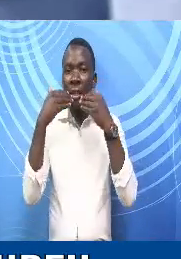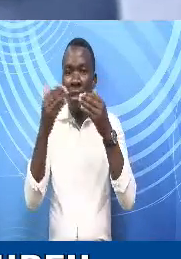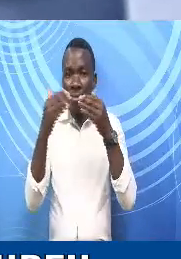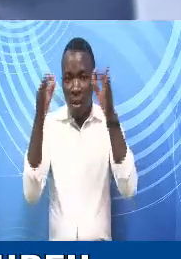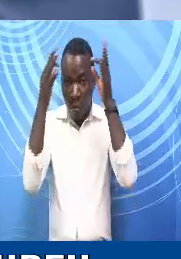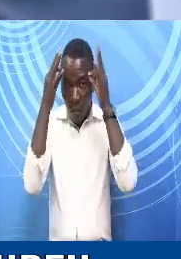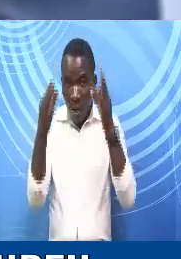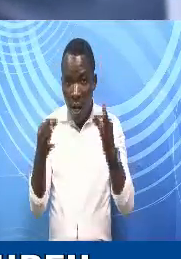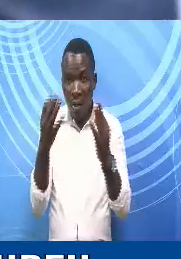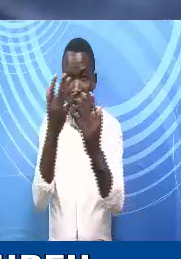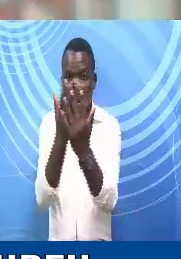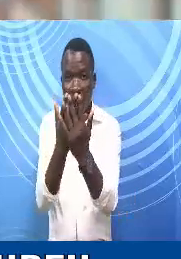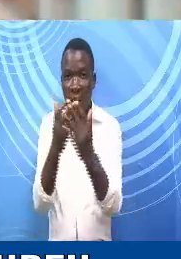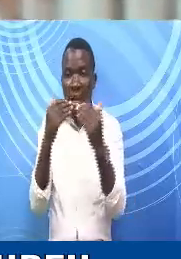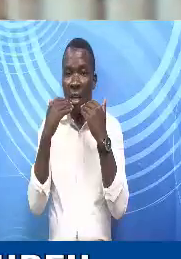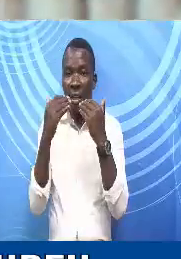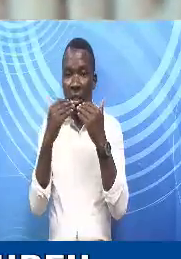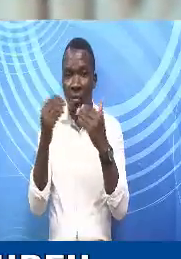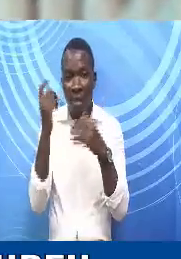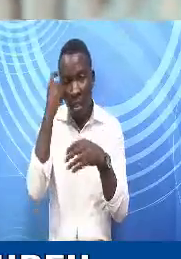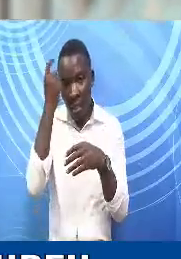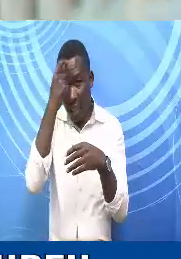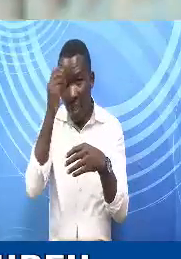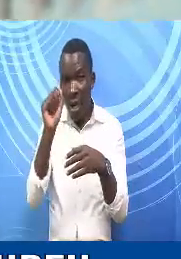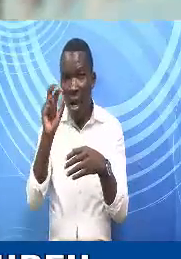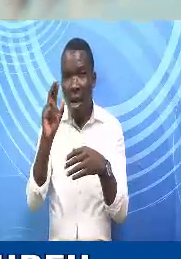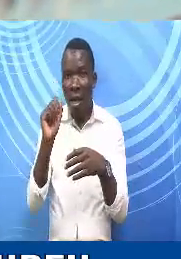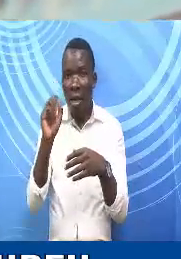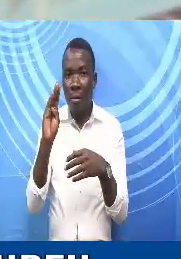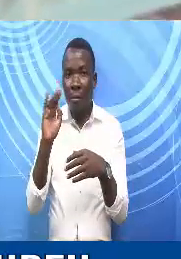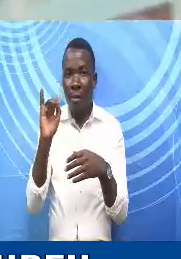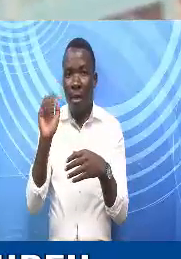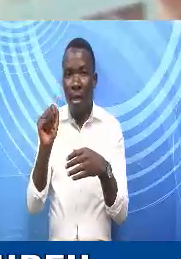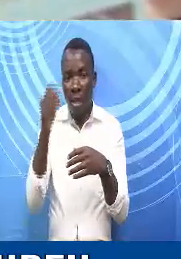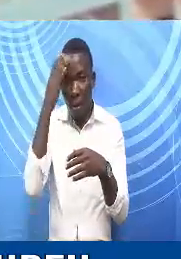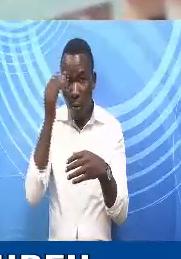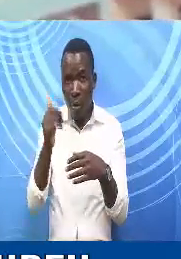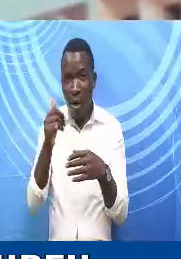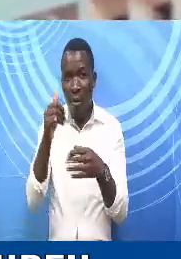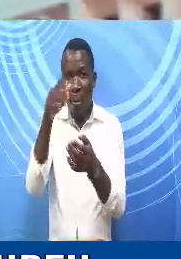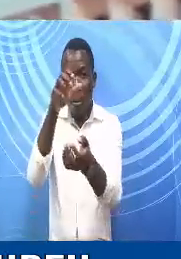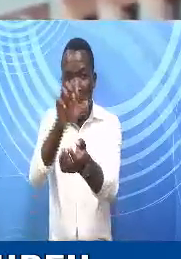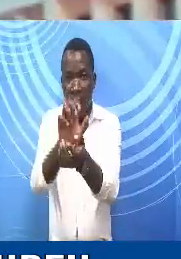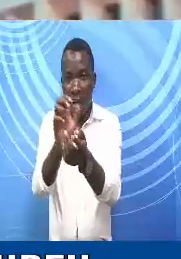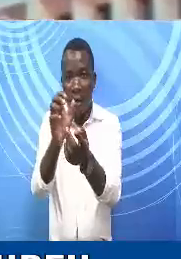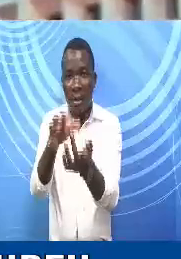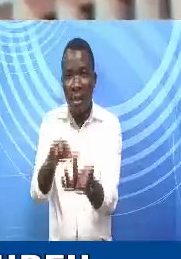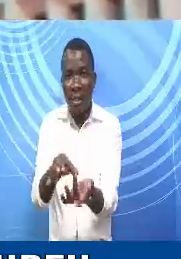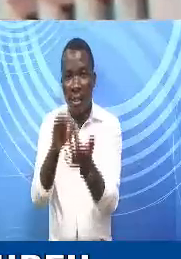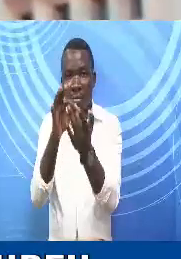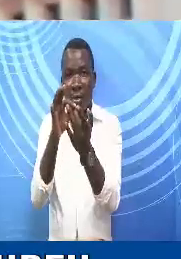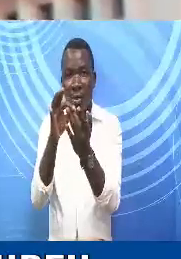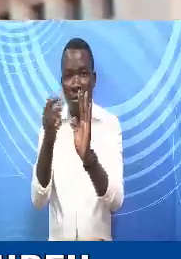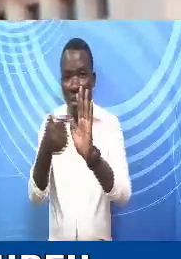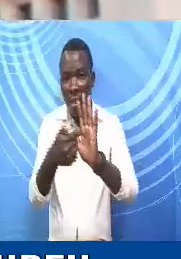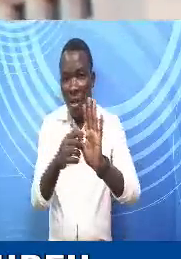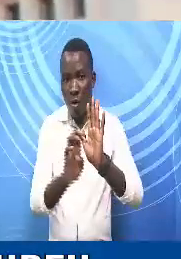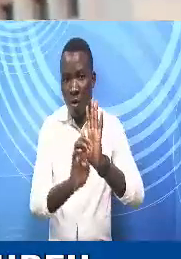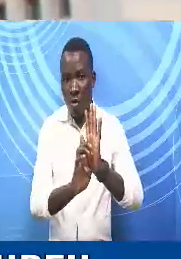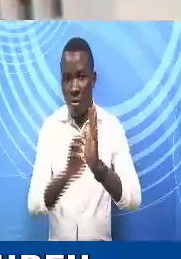w'urukiko, ashimira guverinoma ya Arabia Saudite kubw'iki gihano kimboneka rimwe ariko cyafatwa nk'urugero rwo